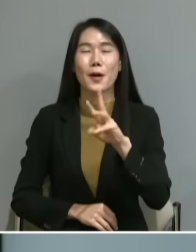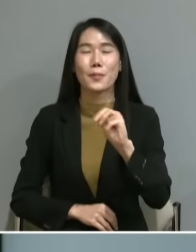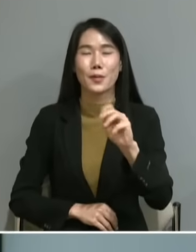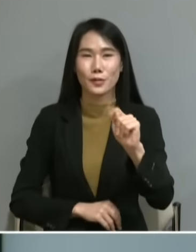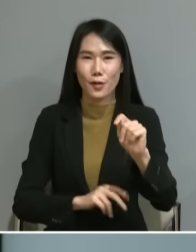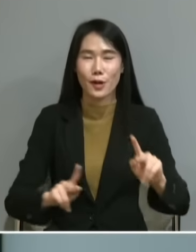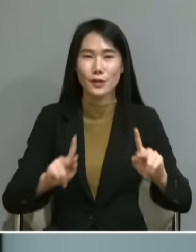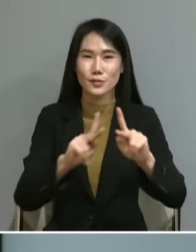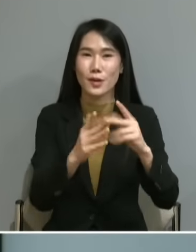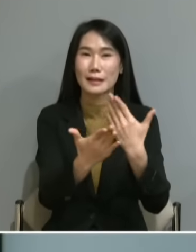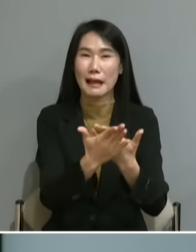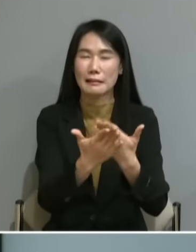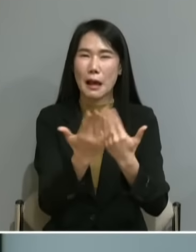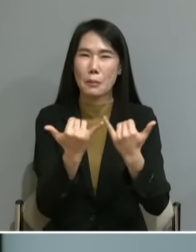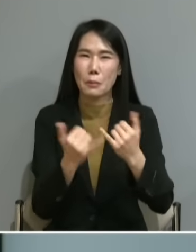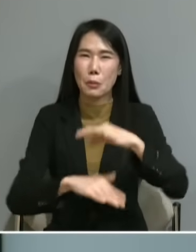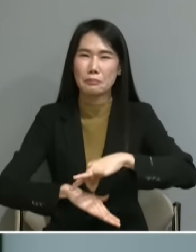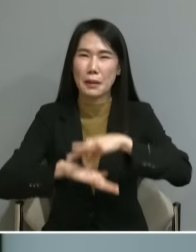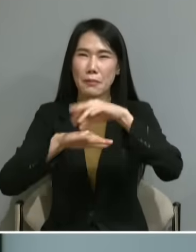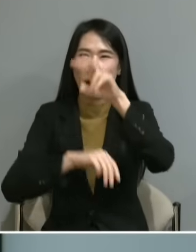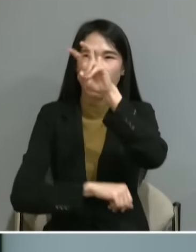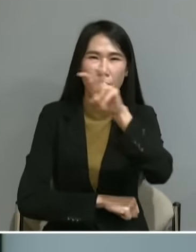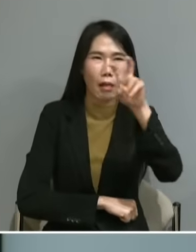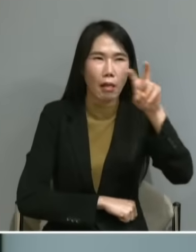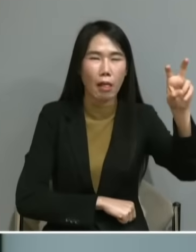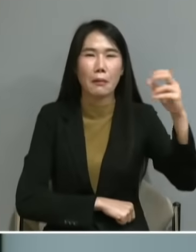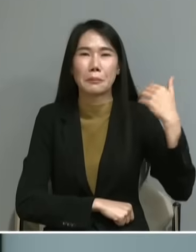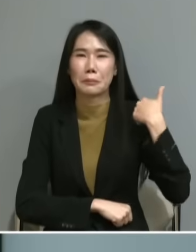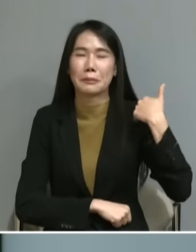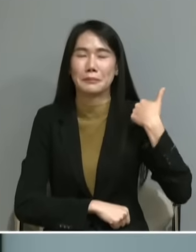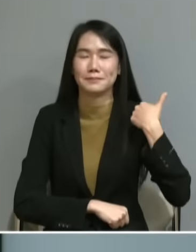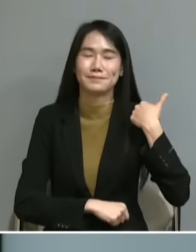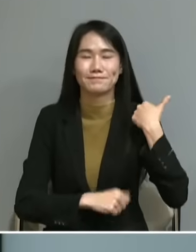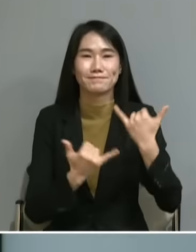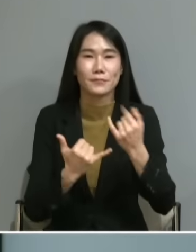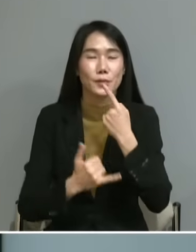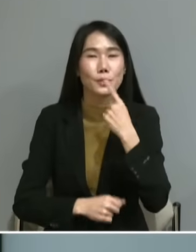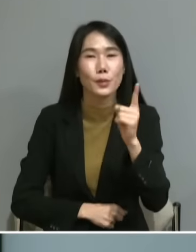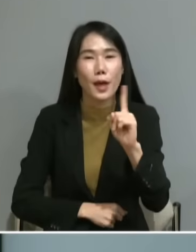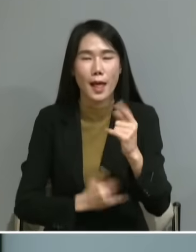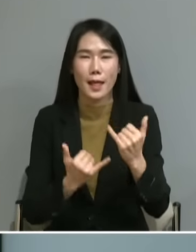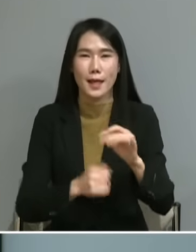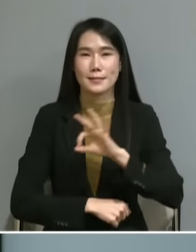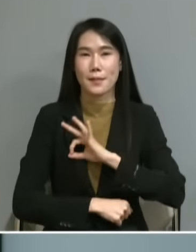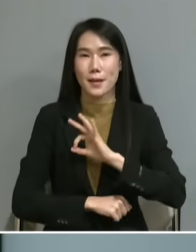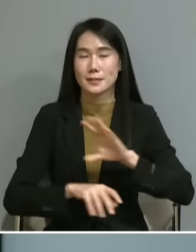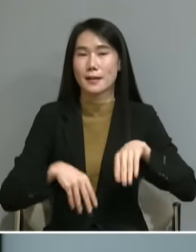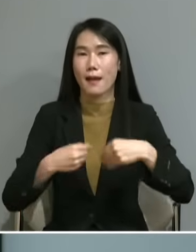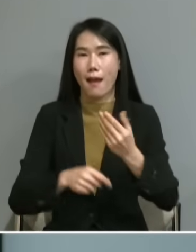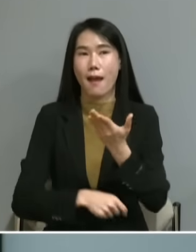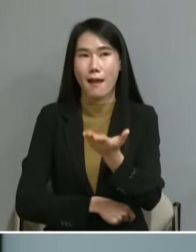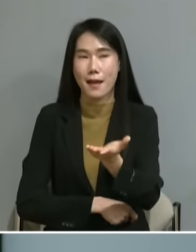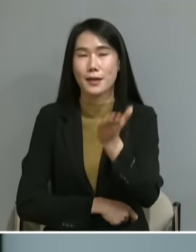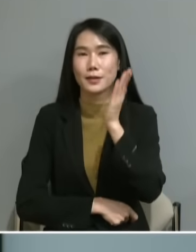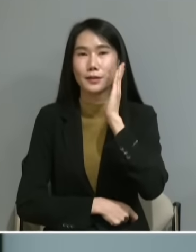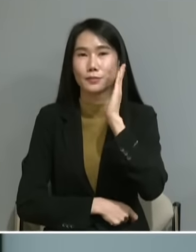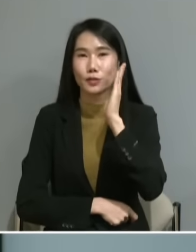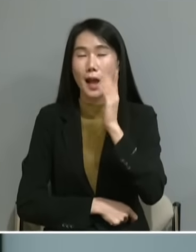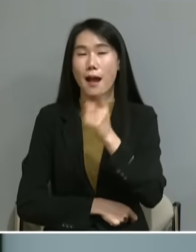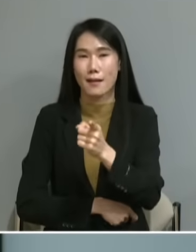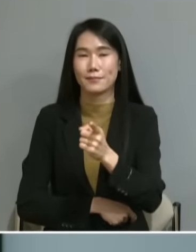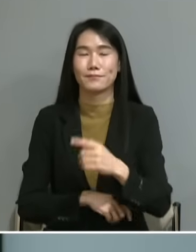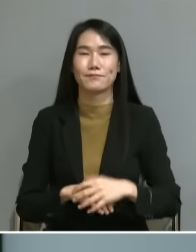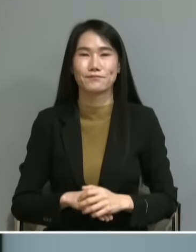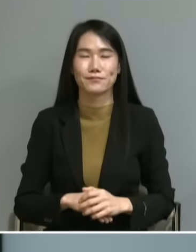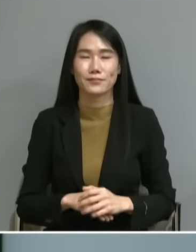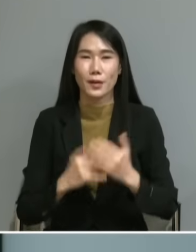การคลังนะครับหลายตำแหน่งนะครับผมเรียนต่อท่านประธานผ่านไปยังท่านสมาชิกท่านภูมิพัฒน์อย่างนี้ครับ